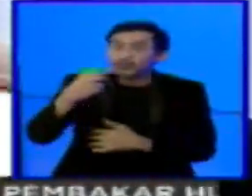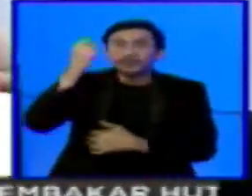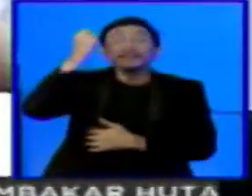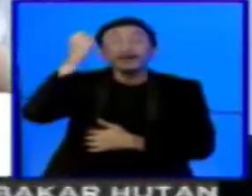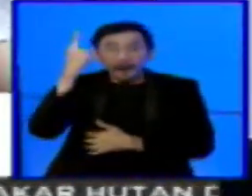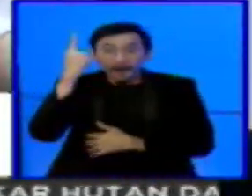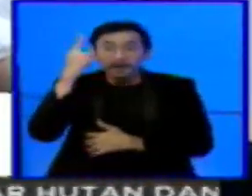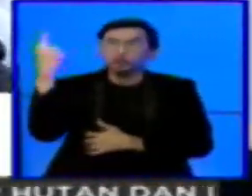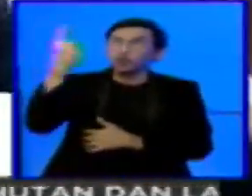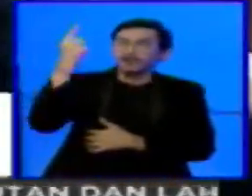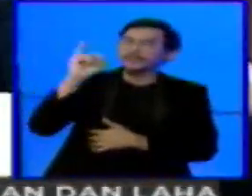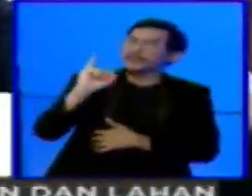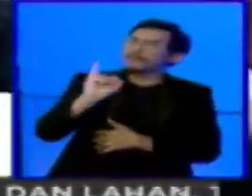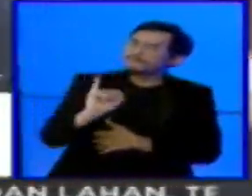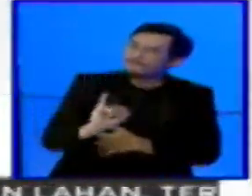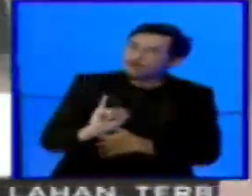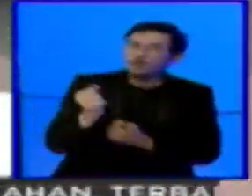udara dari emisi kendaraan.